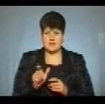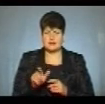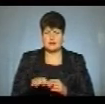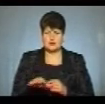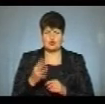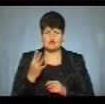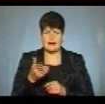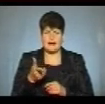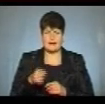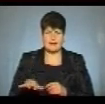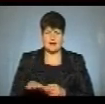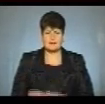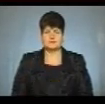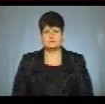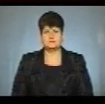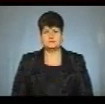гектари.